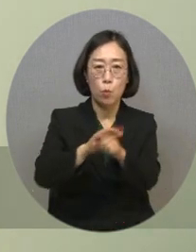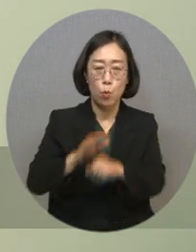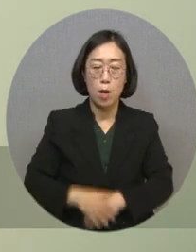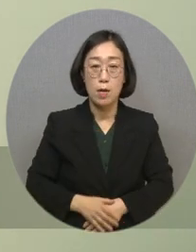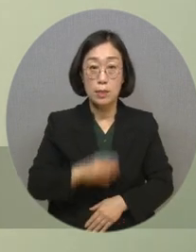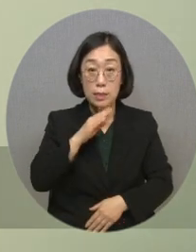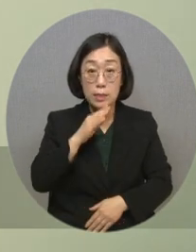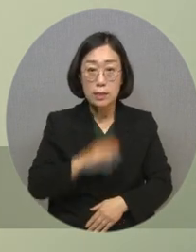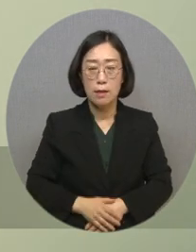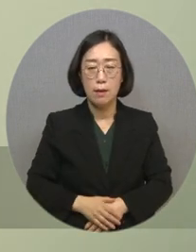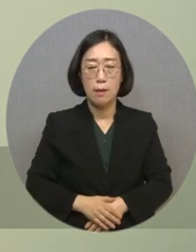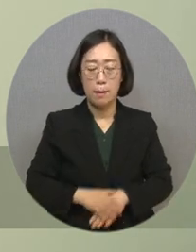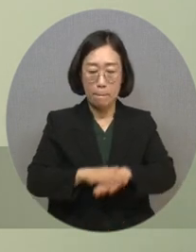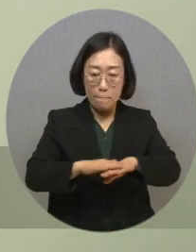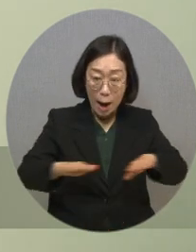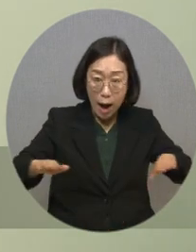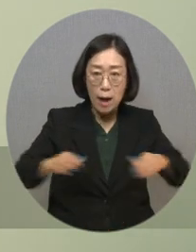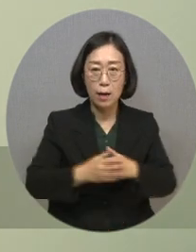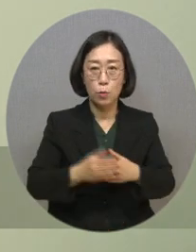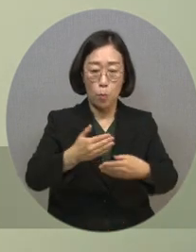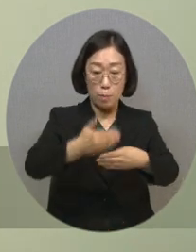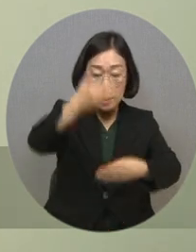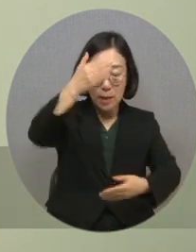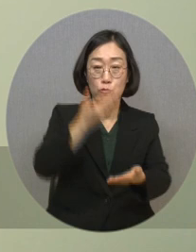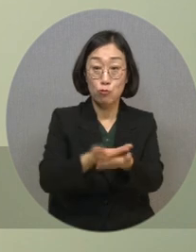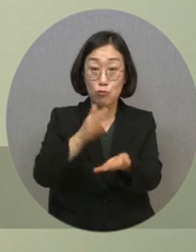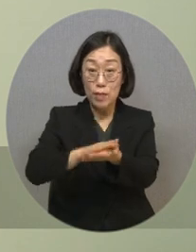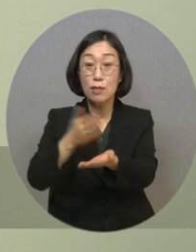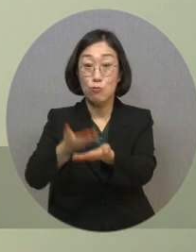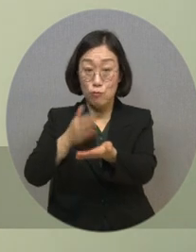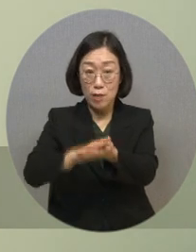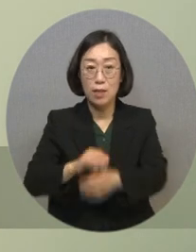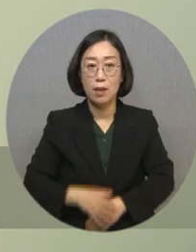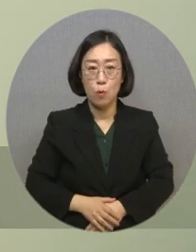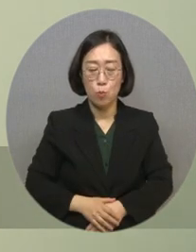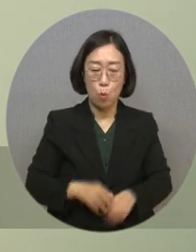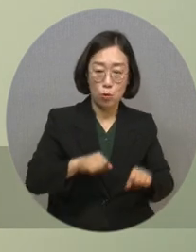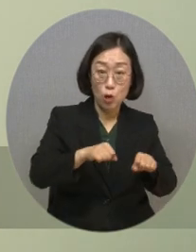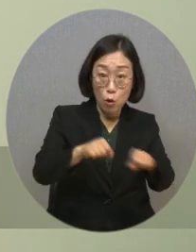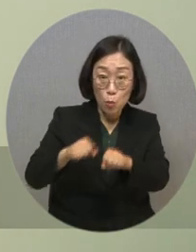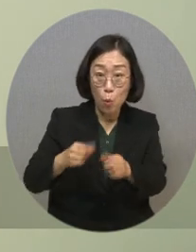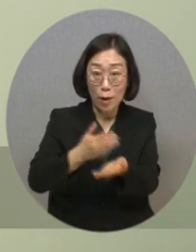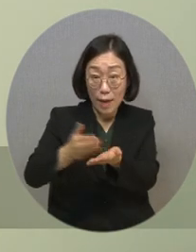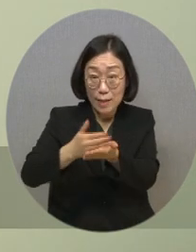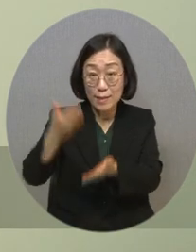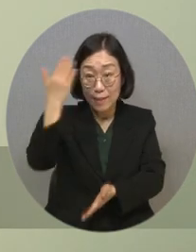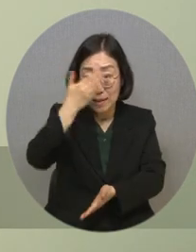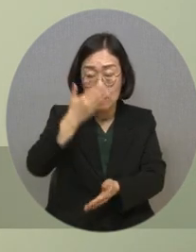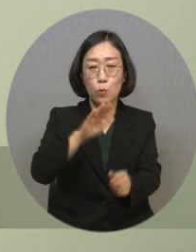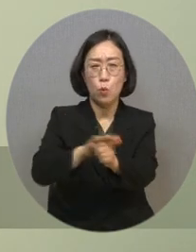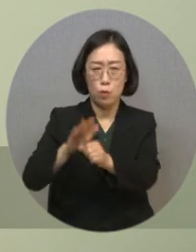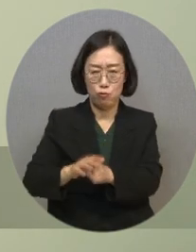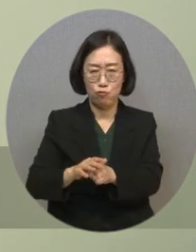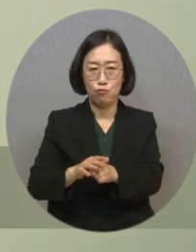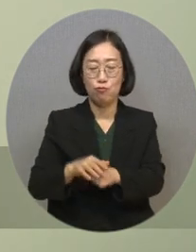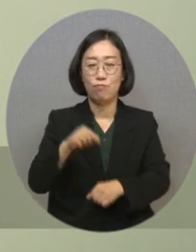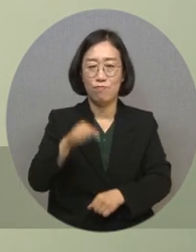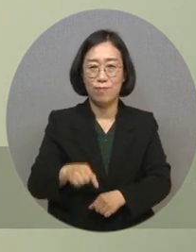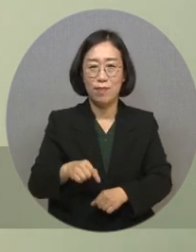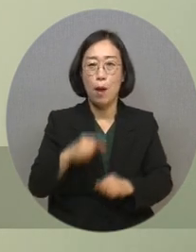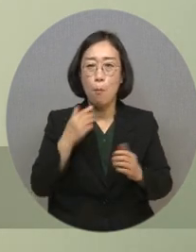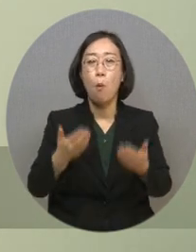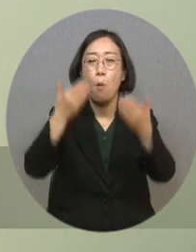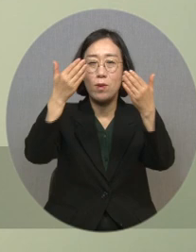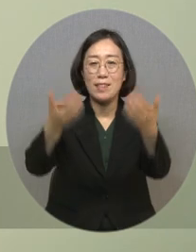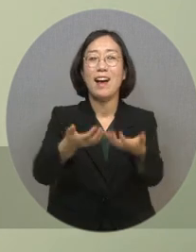저기 도배도 하고 뭐 장판도 하고 또 저희가 청소도 이렇게 할 수 있는 그런 같이 이렇게 협력할 수 있는 그런